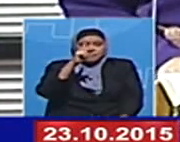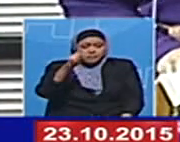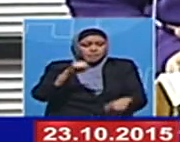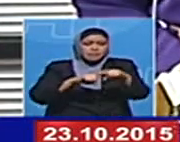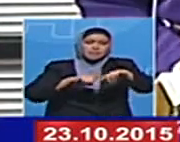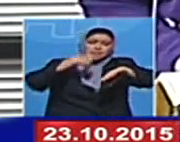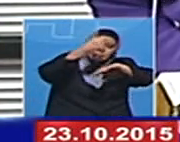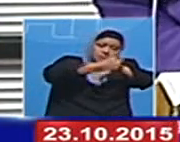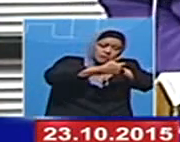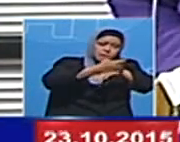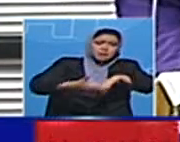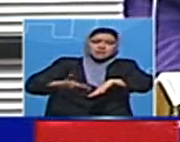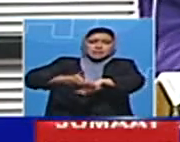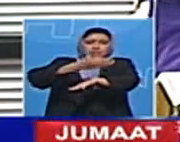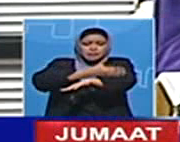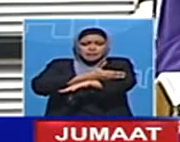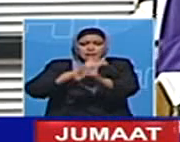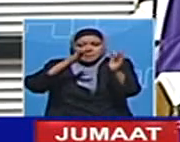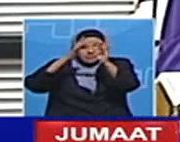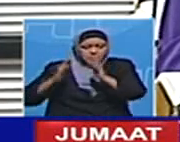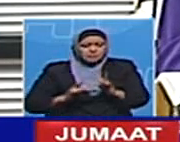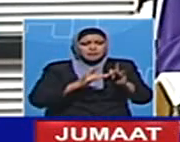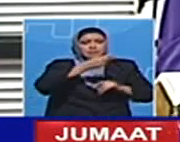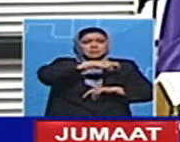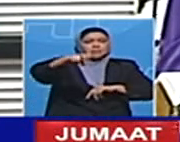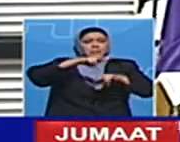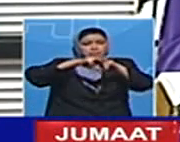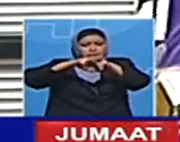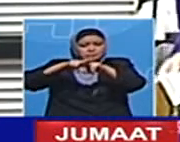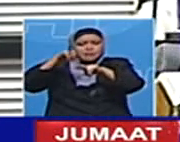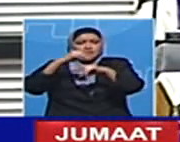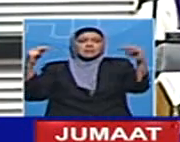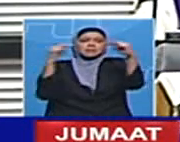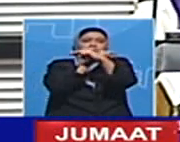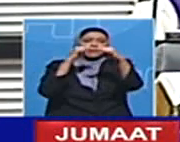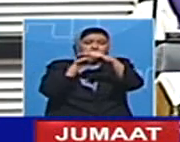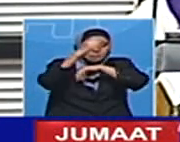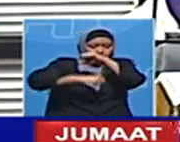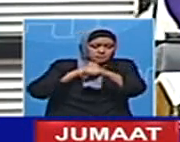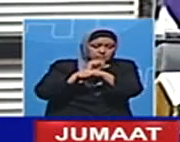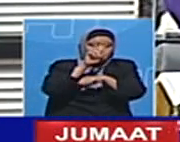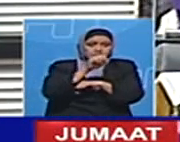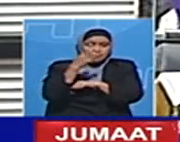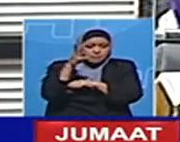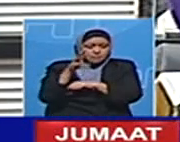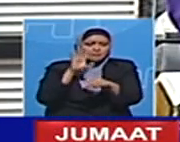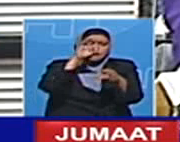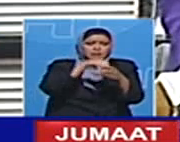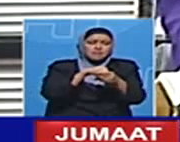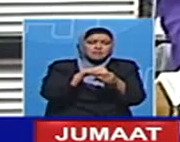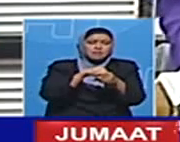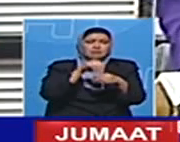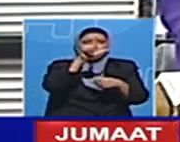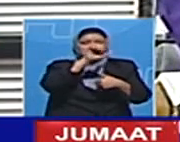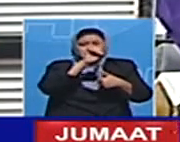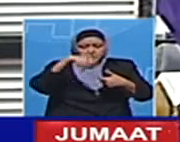jaringan pengangkutan rel serta lebuh Raya pada tahun 2016 ini termasuk lebuh Raya Daman setara